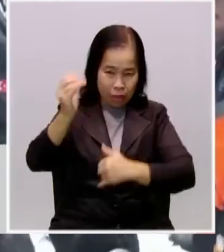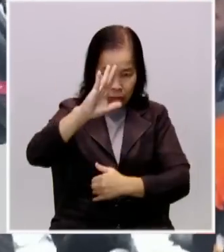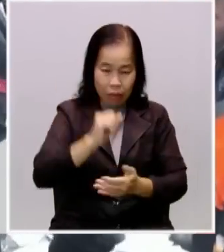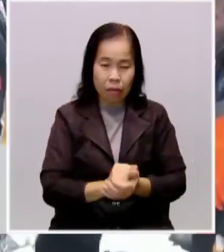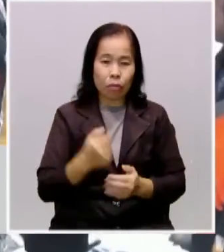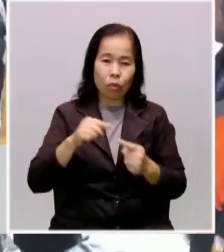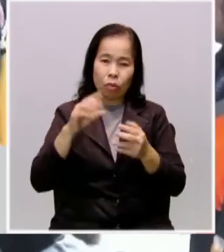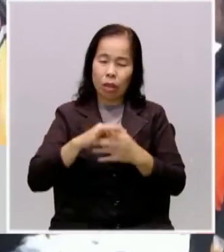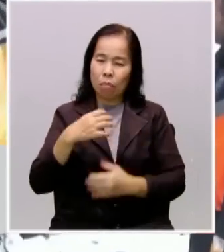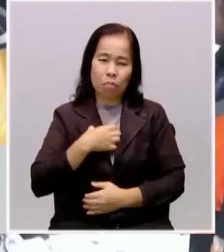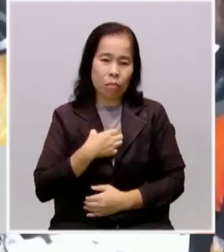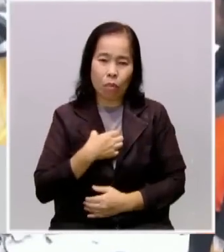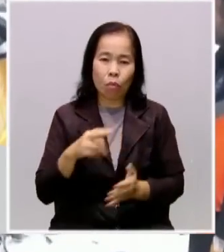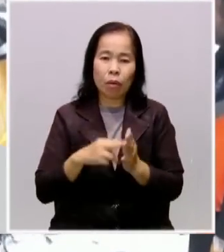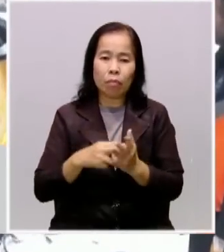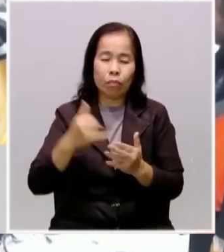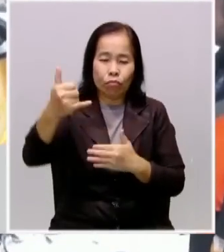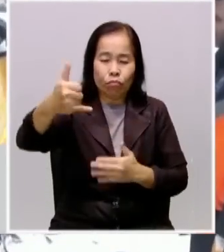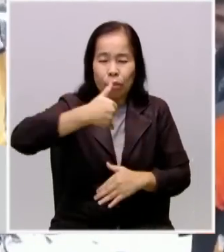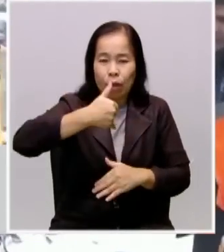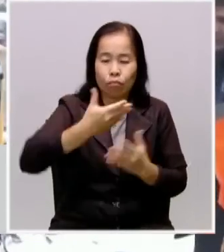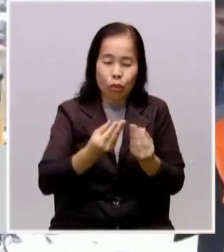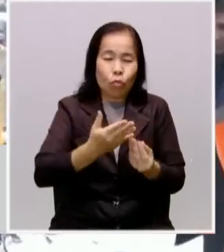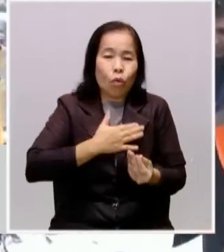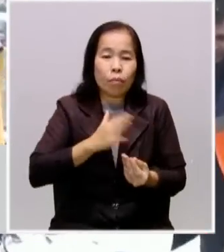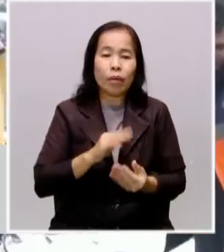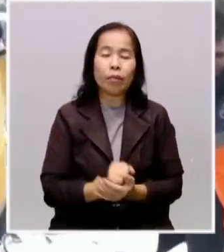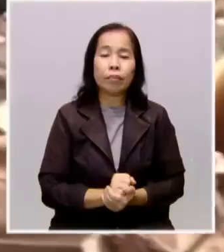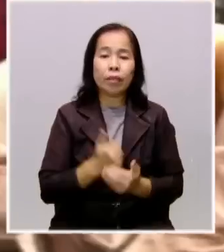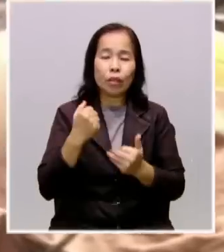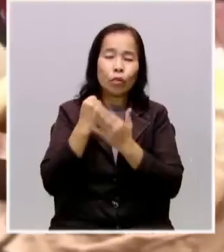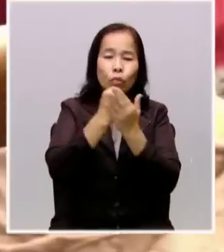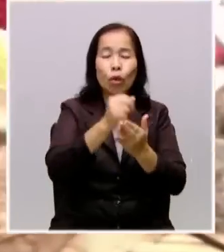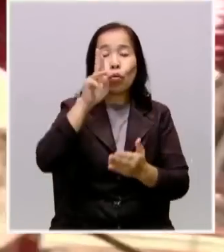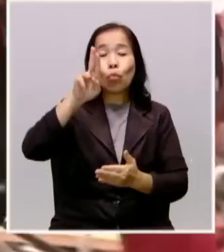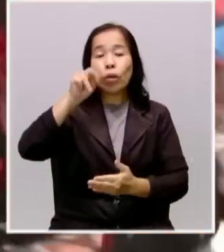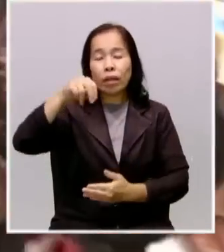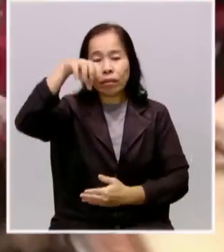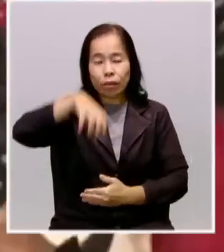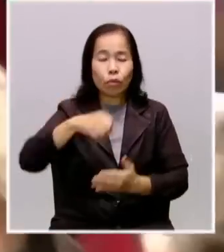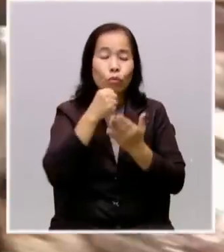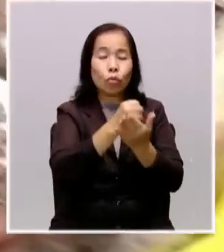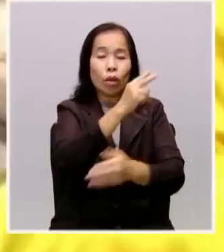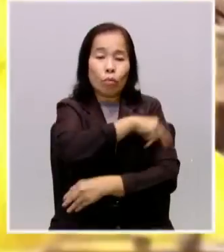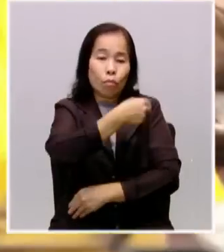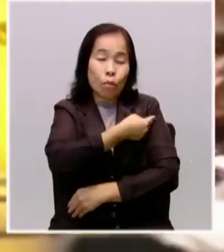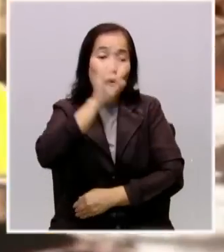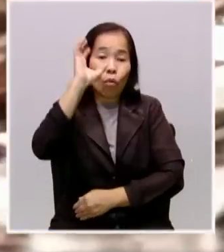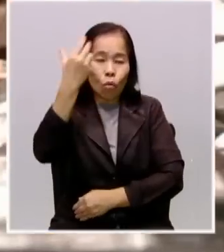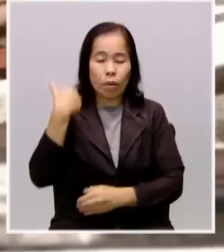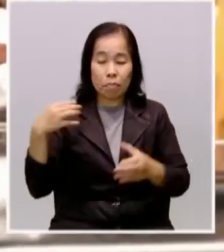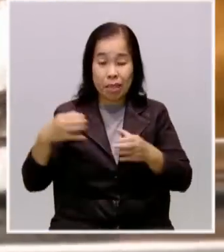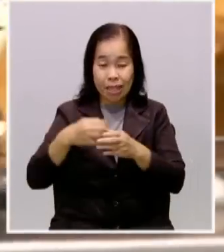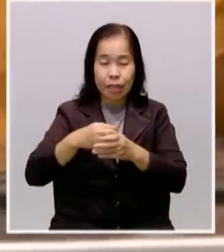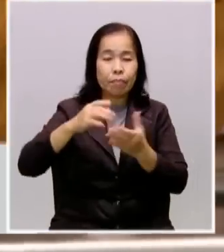ายเพื่อจะหลีกเลี่ยงการถูกโดดเดี่ยวนั่นเองนะคะสำหรับความช่วยเหลือจากนานาชาติองค์การอนามัยโลกจะส่งทีมผู้เชี่ยวชาญและเวช